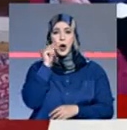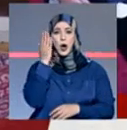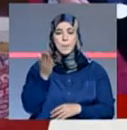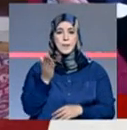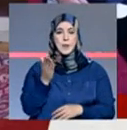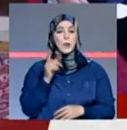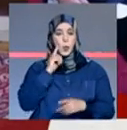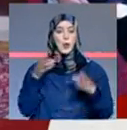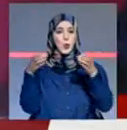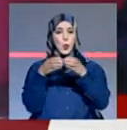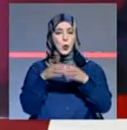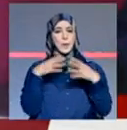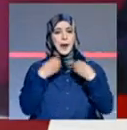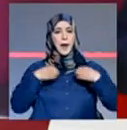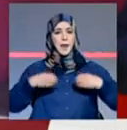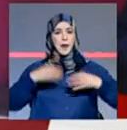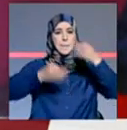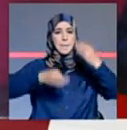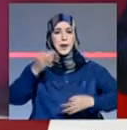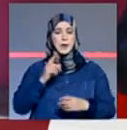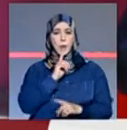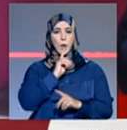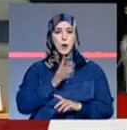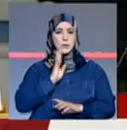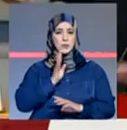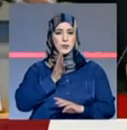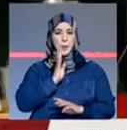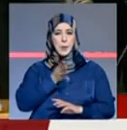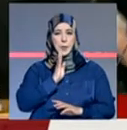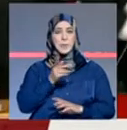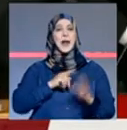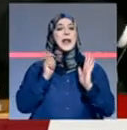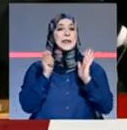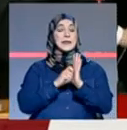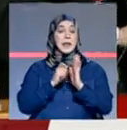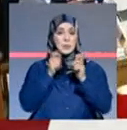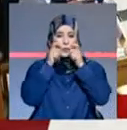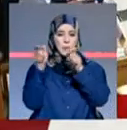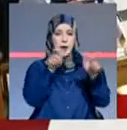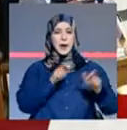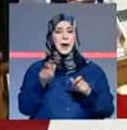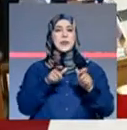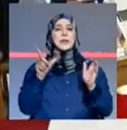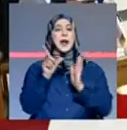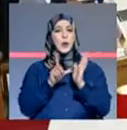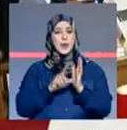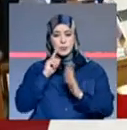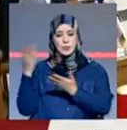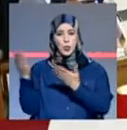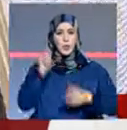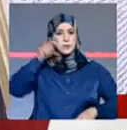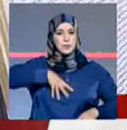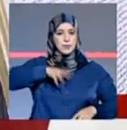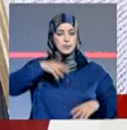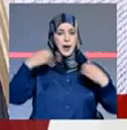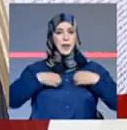كوراجيو ومجموعة من أعضائها، وألقى محاضرة حول تاريخ مراقبة دستورية القوانين بحضور القضاة أعضاء